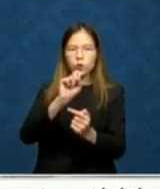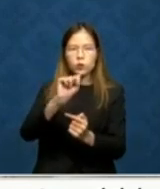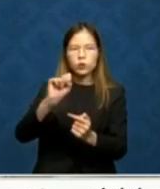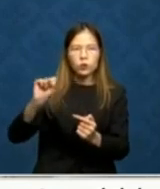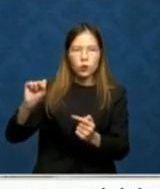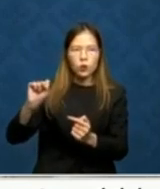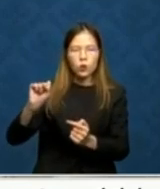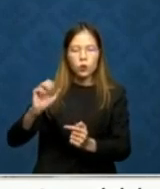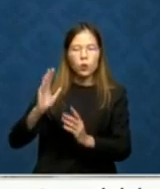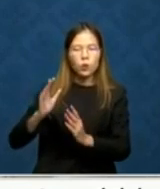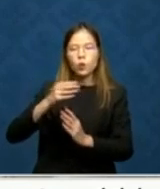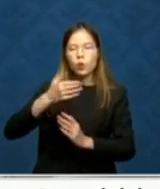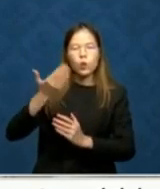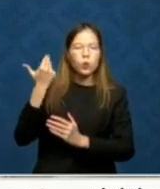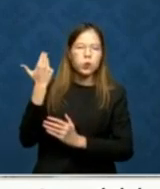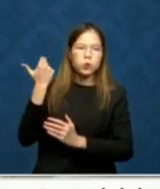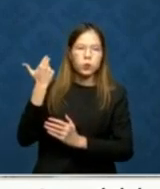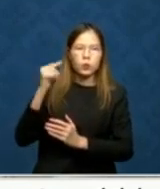คะ